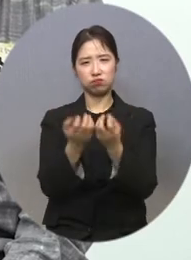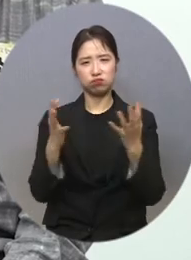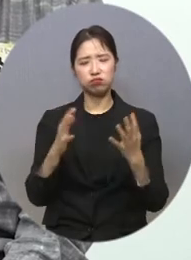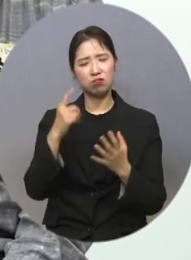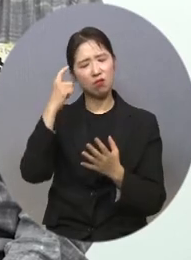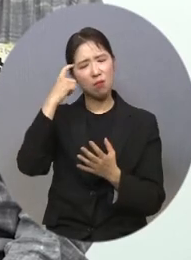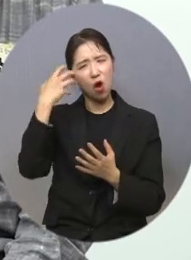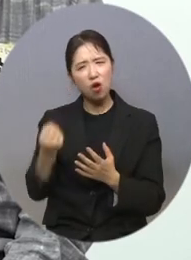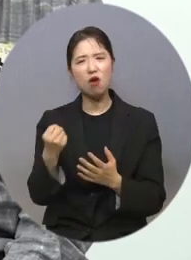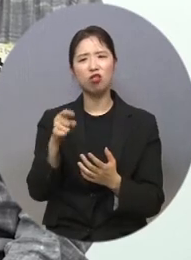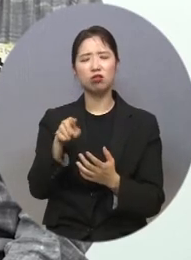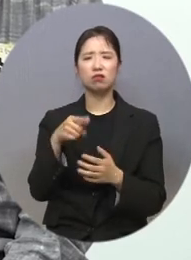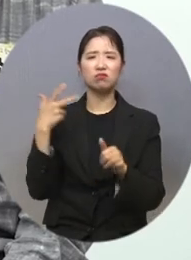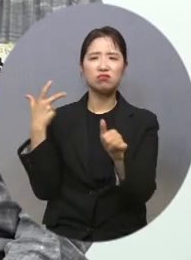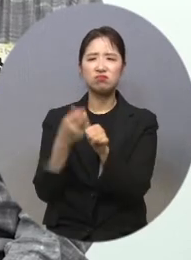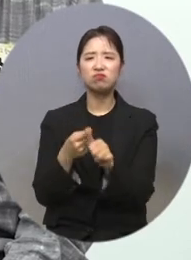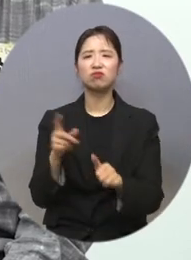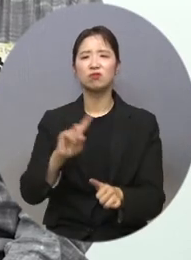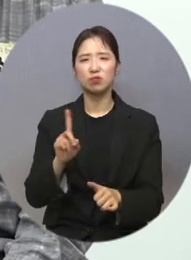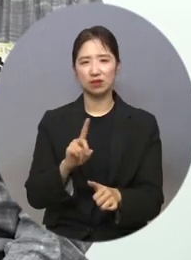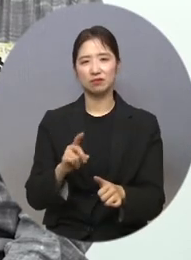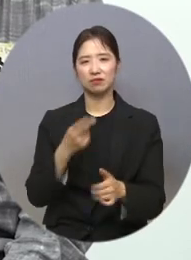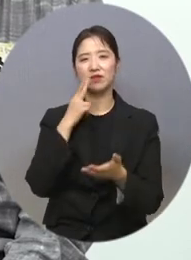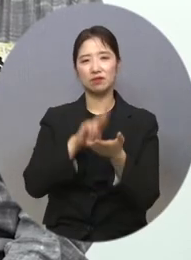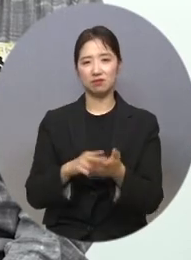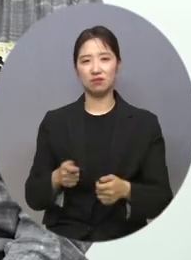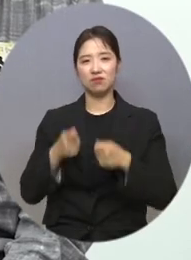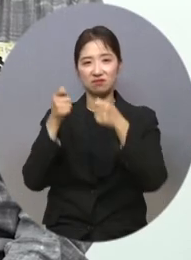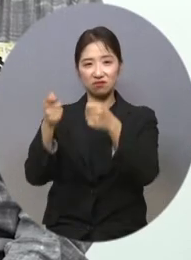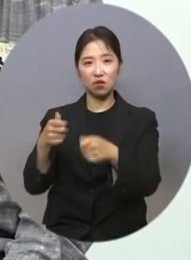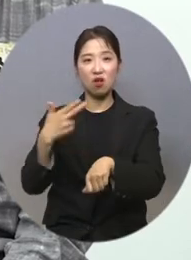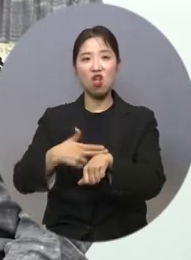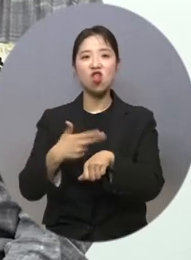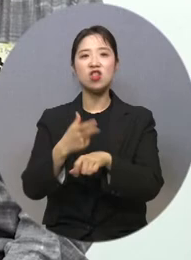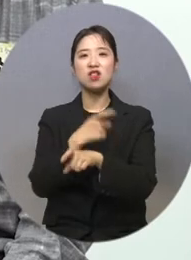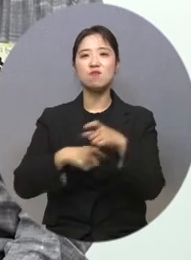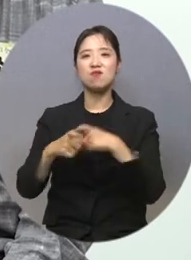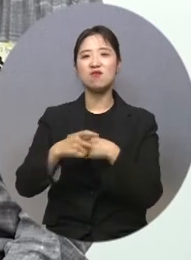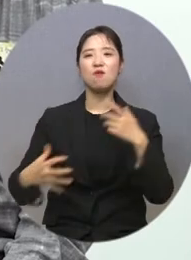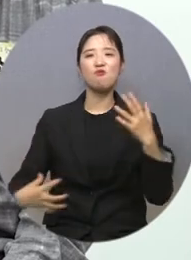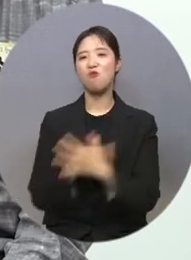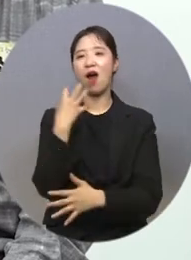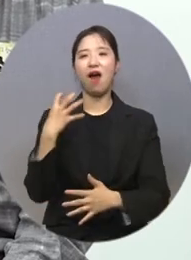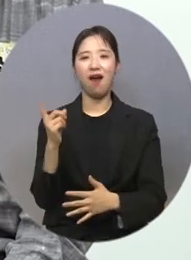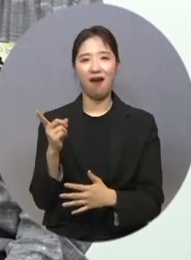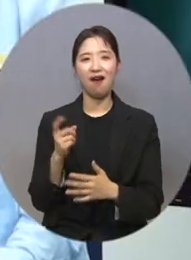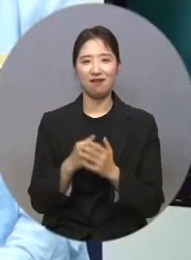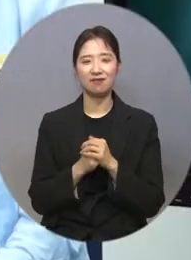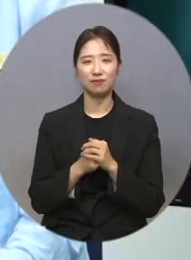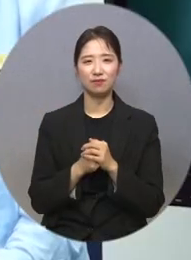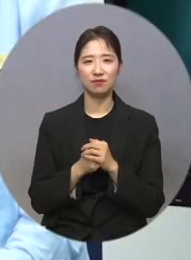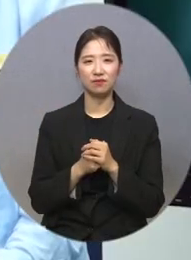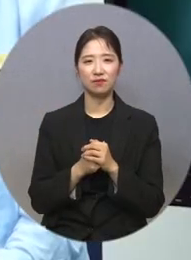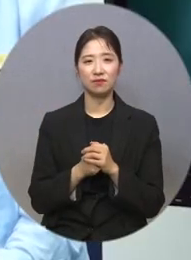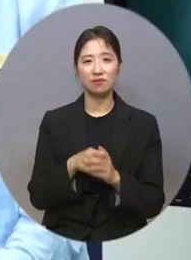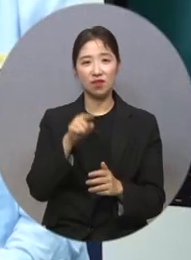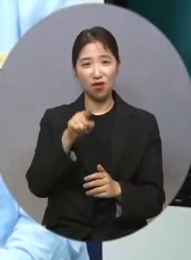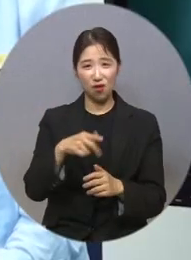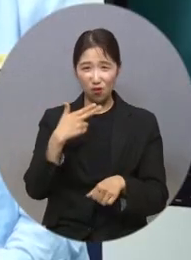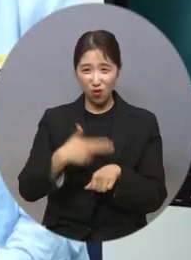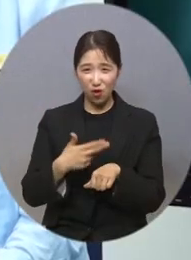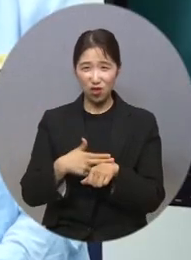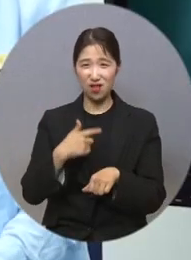그런 편견 같은 걸 심어주시냐 막 이렇게 해서 갖다 드렸었는데 선생님이 또 약간 붕괴하신 거예요. 그래요? 근데 이거는